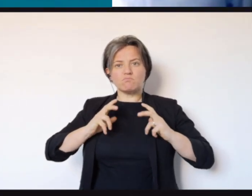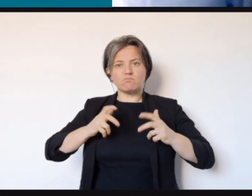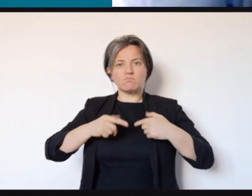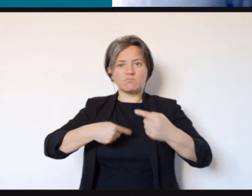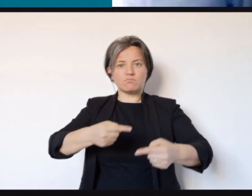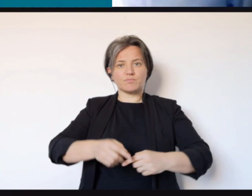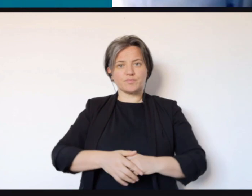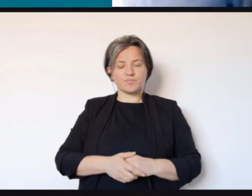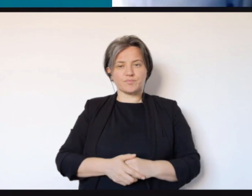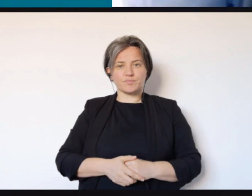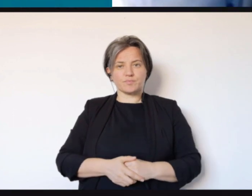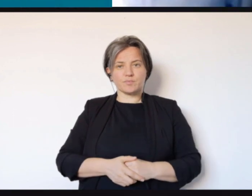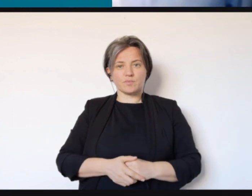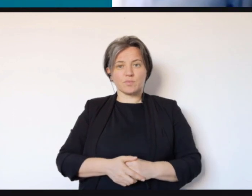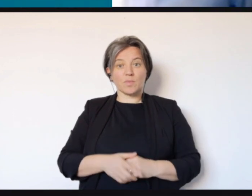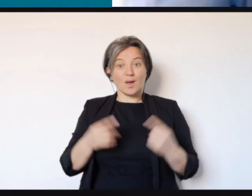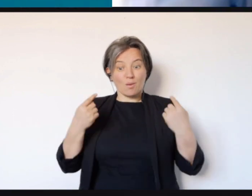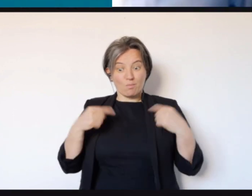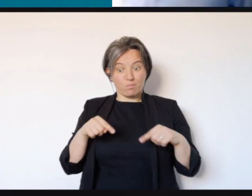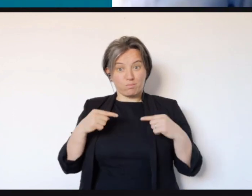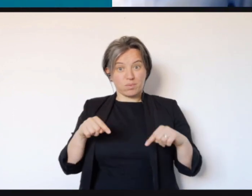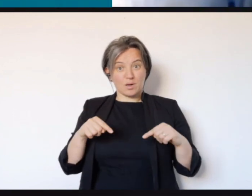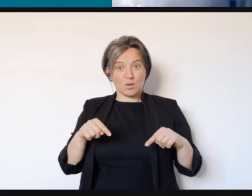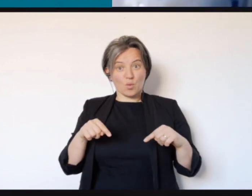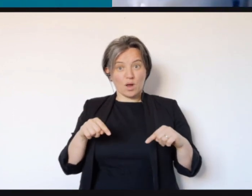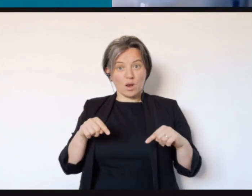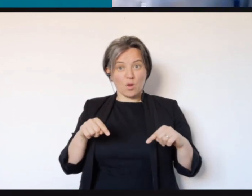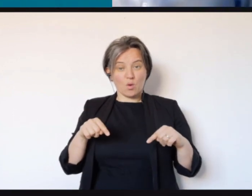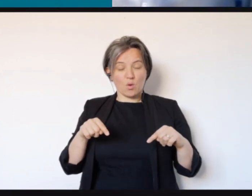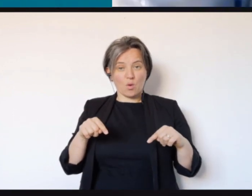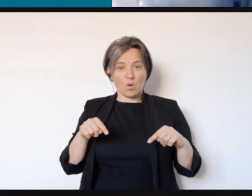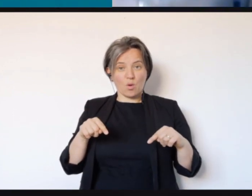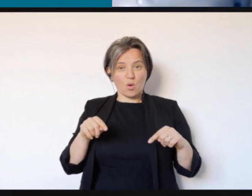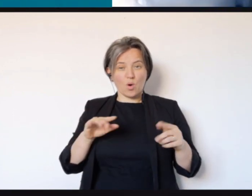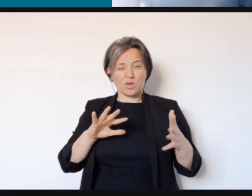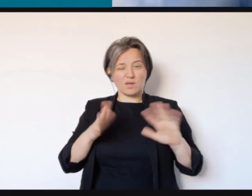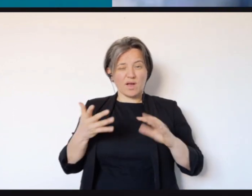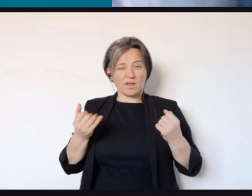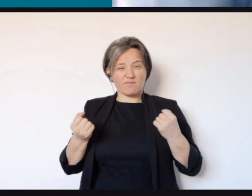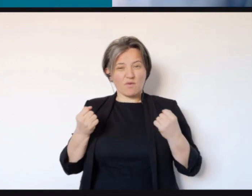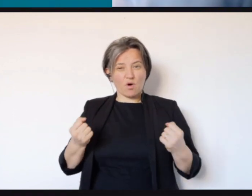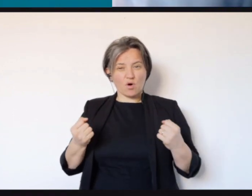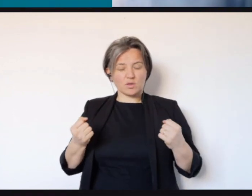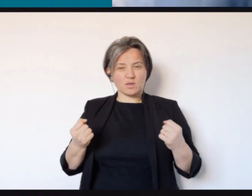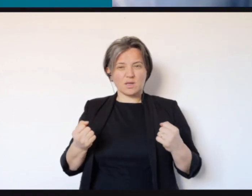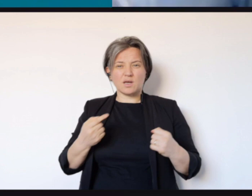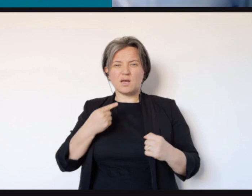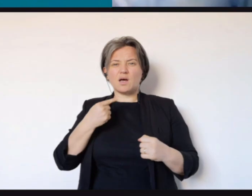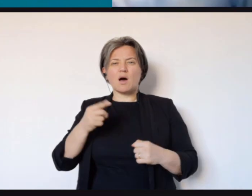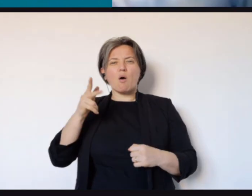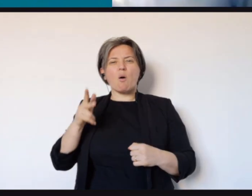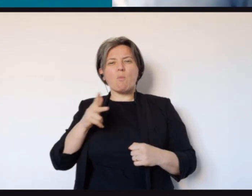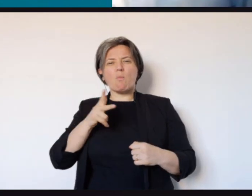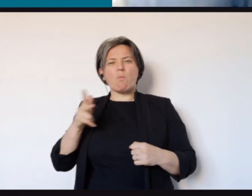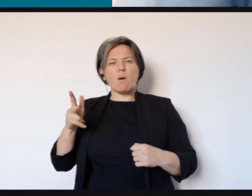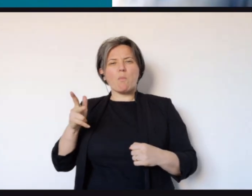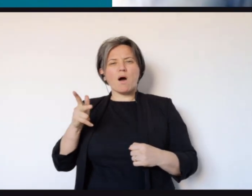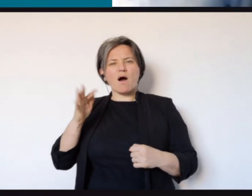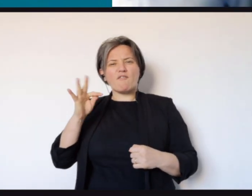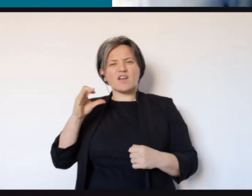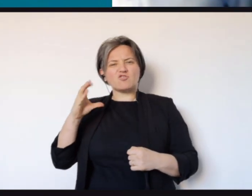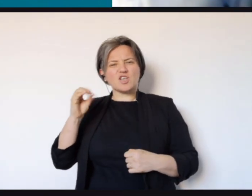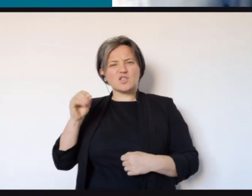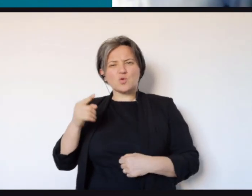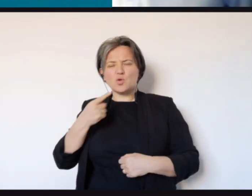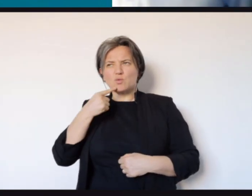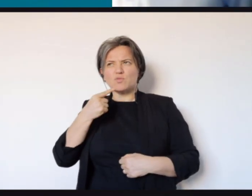E questo cementerà quello che un po' anche Papa Francesco chiama il senso di